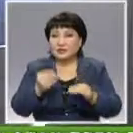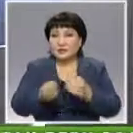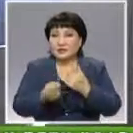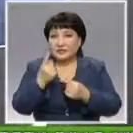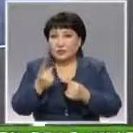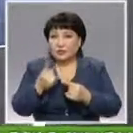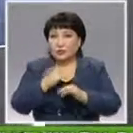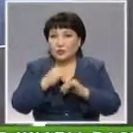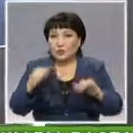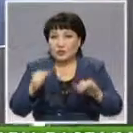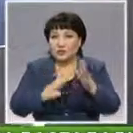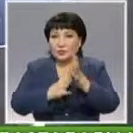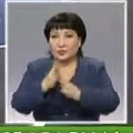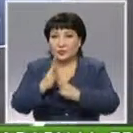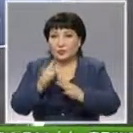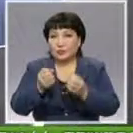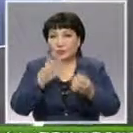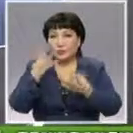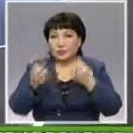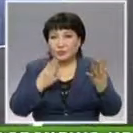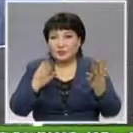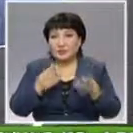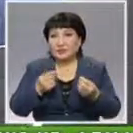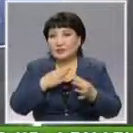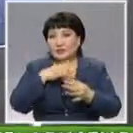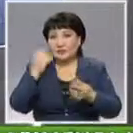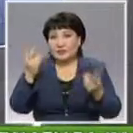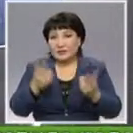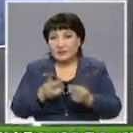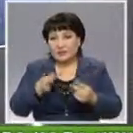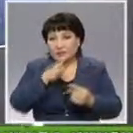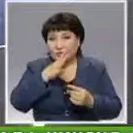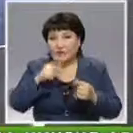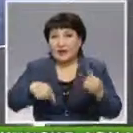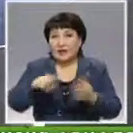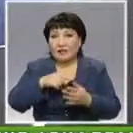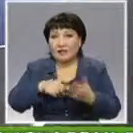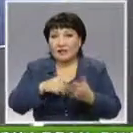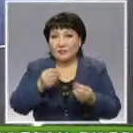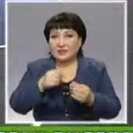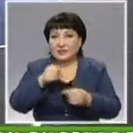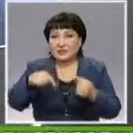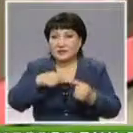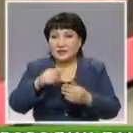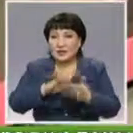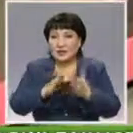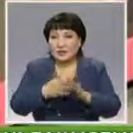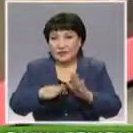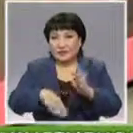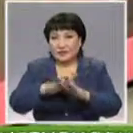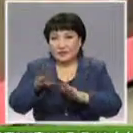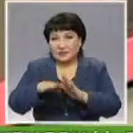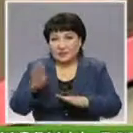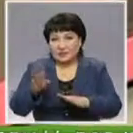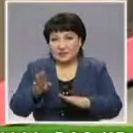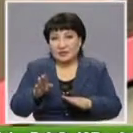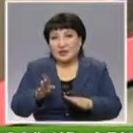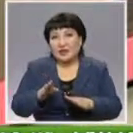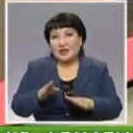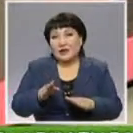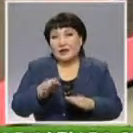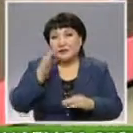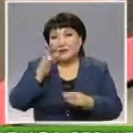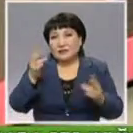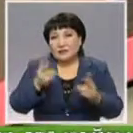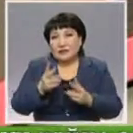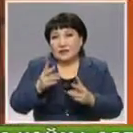уақыт қажет. Алайда үкіметтің қала әкімдігінің ұсынған көмектері қаланың бизнес ахуалын жақсарта түсуде. Айта кетейік, палатаның